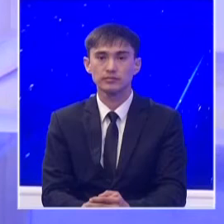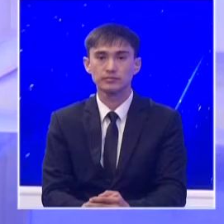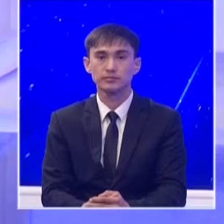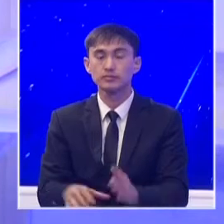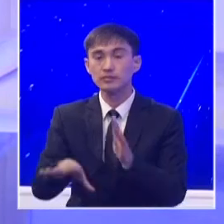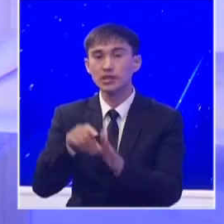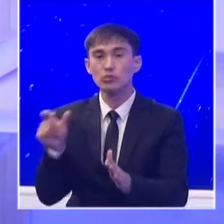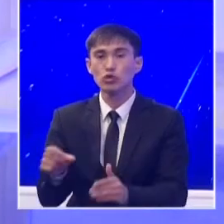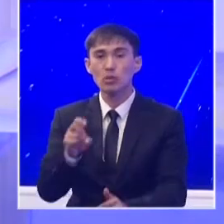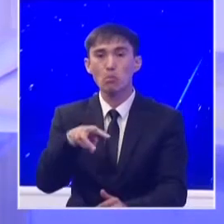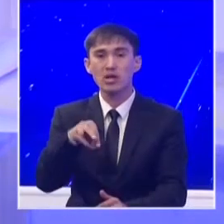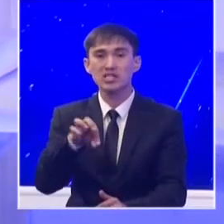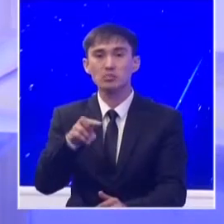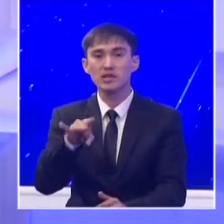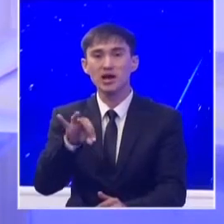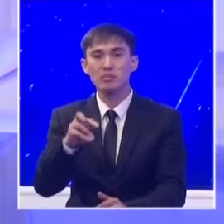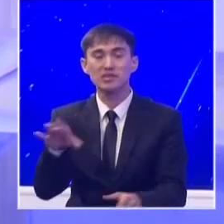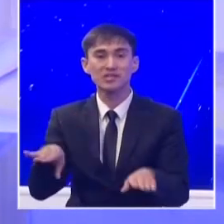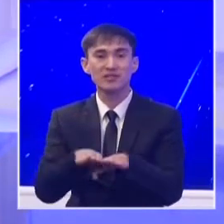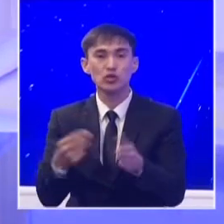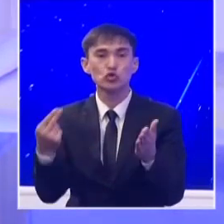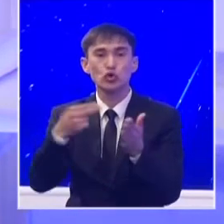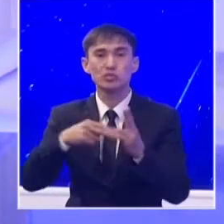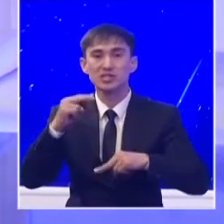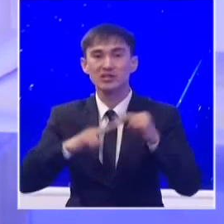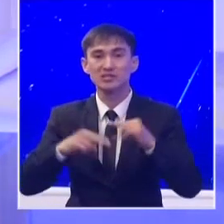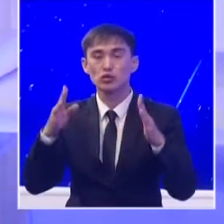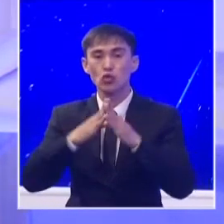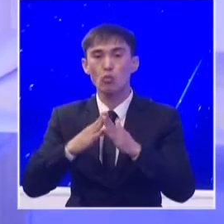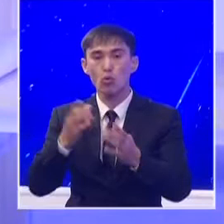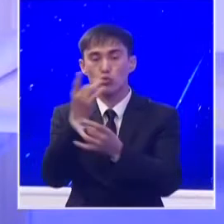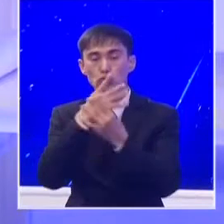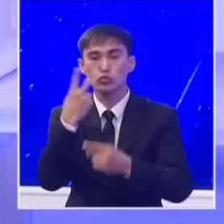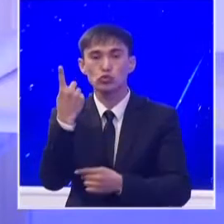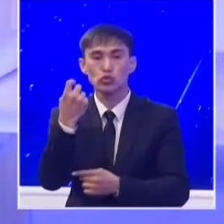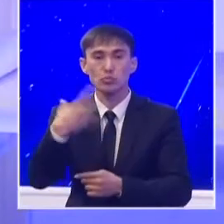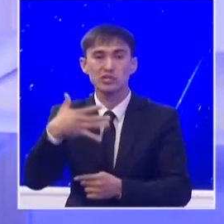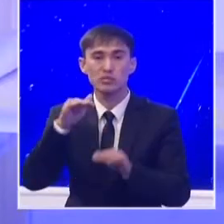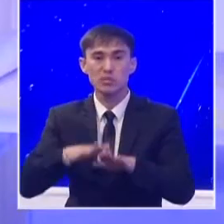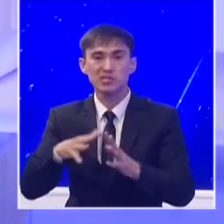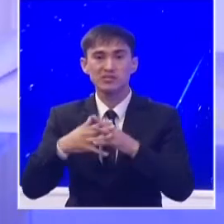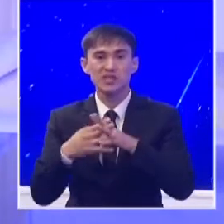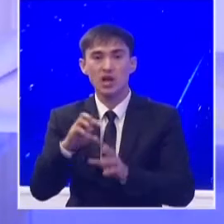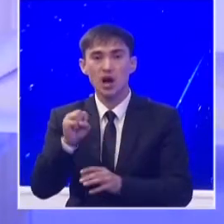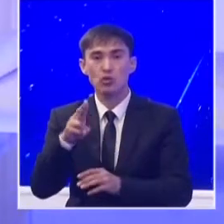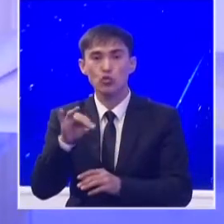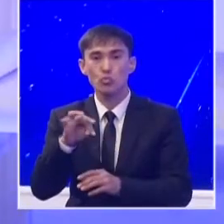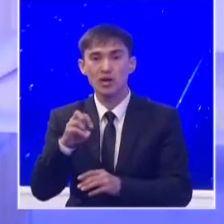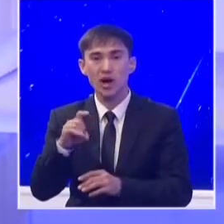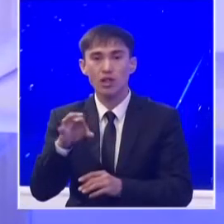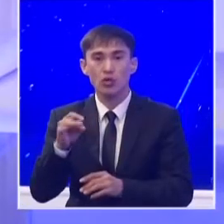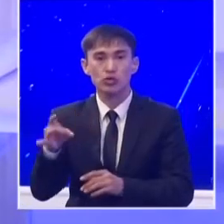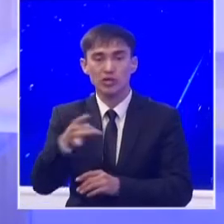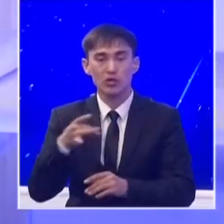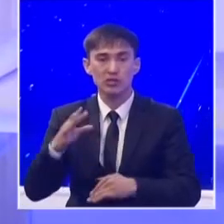депутат мажилиса магия ахметов сравнил стоимость строительства дома культуры на 150 мест в селе ахтубе кг алаколь ского района со